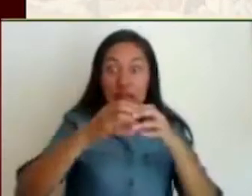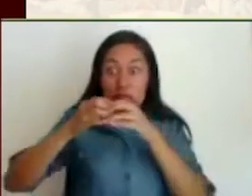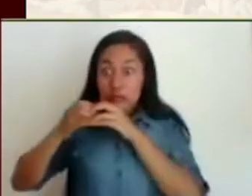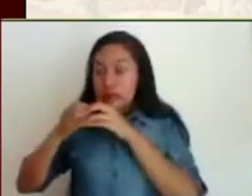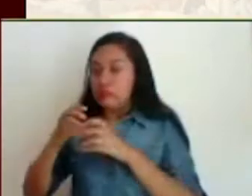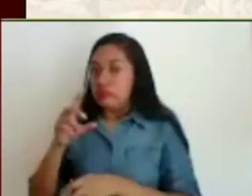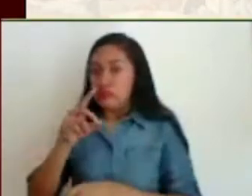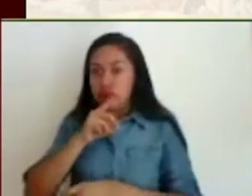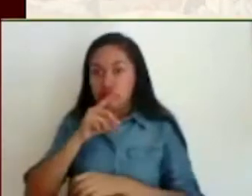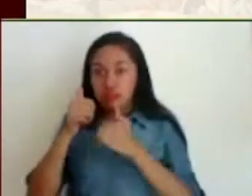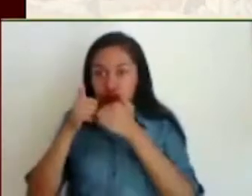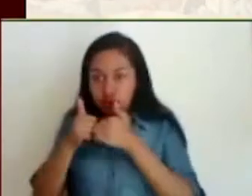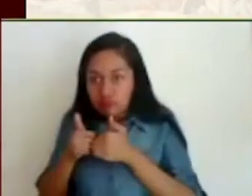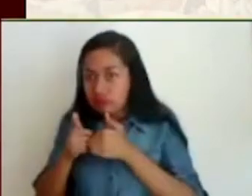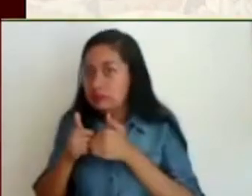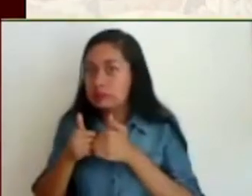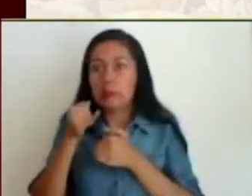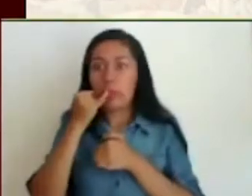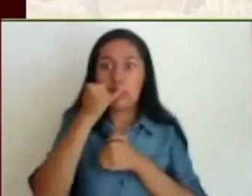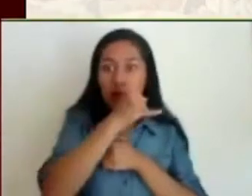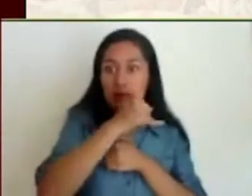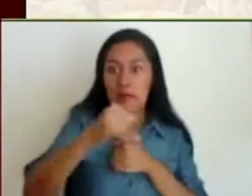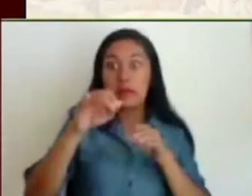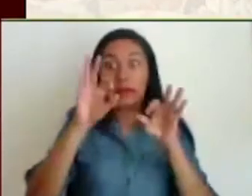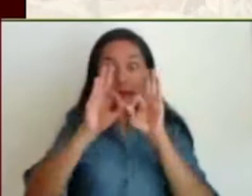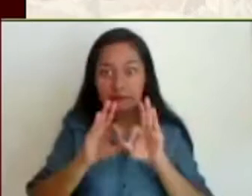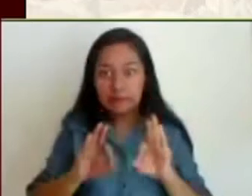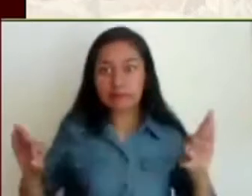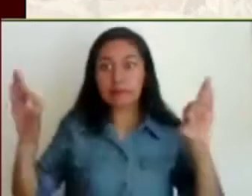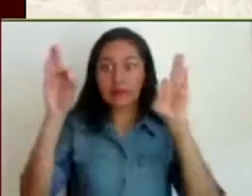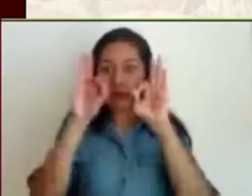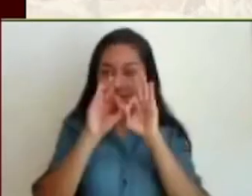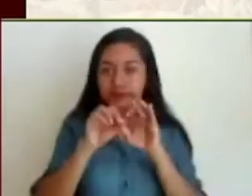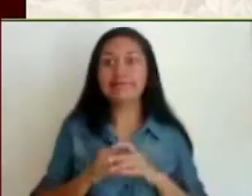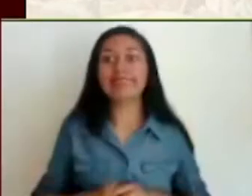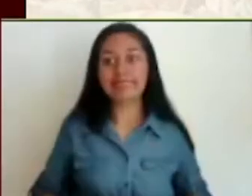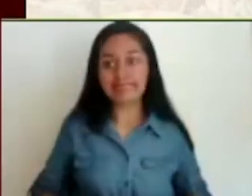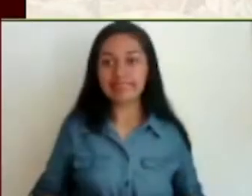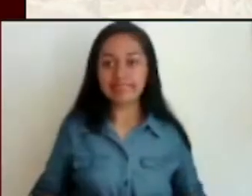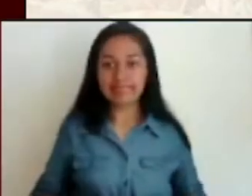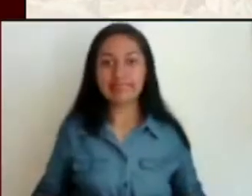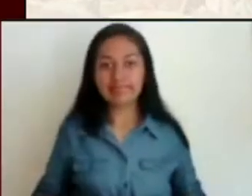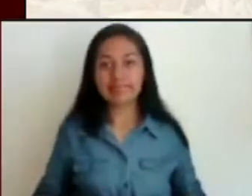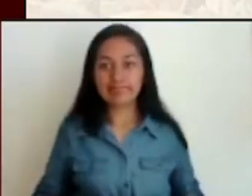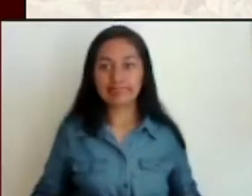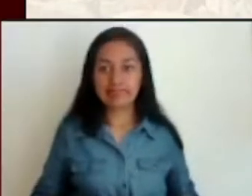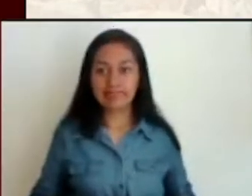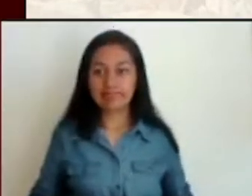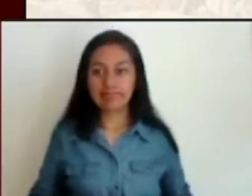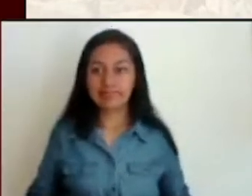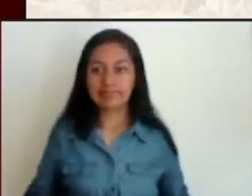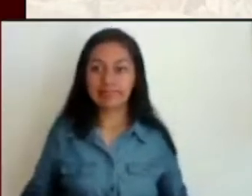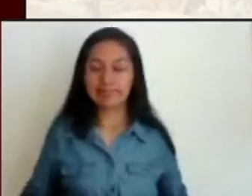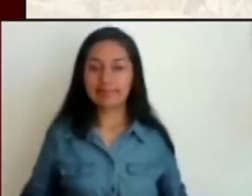di isolamento, sorte dall'osservazione che la malattia si estendeva in modo allarmante a persone sane che avevano un